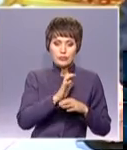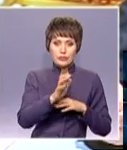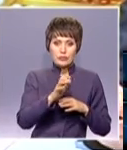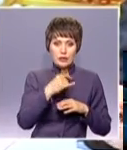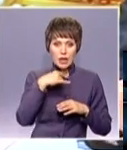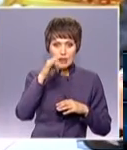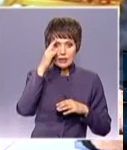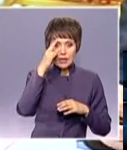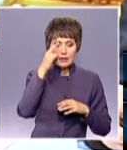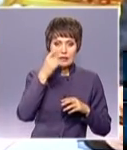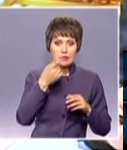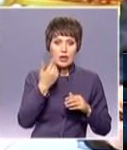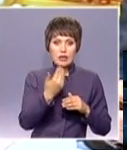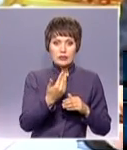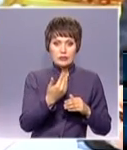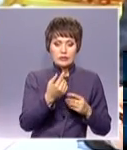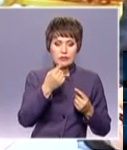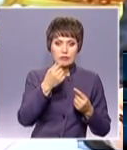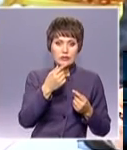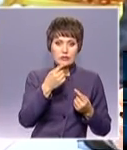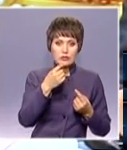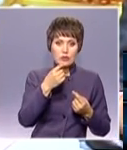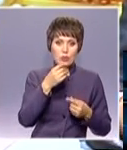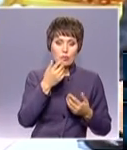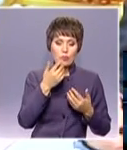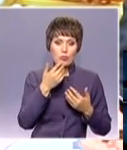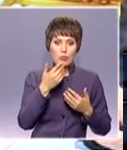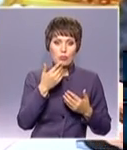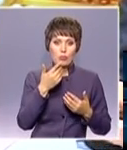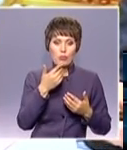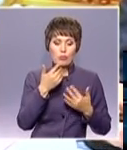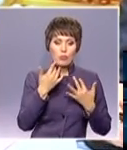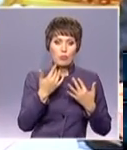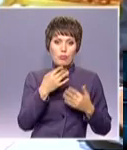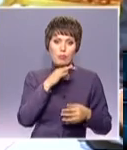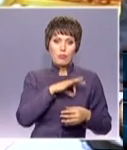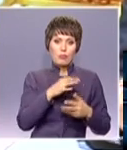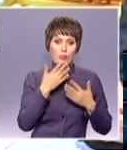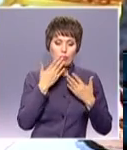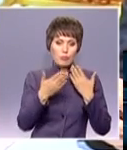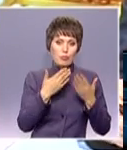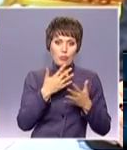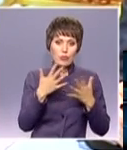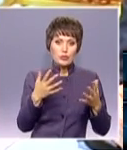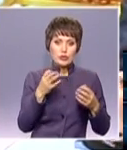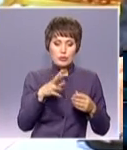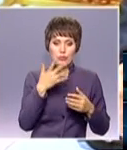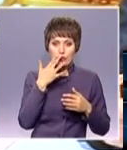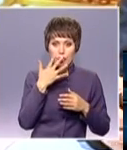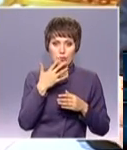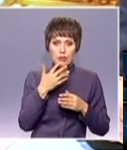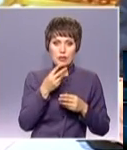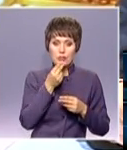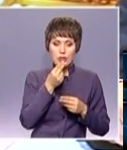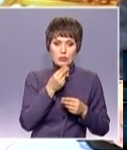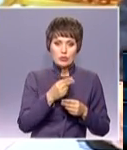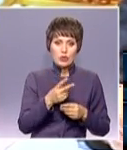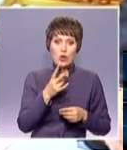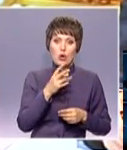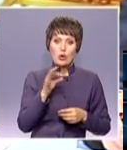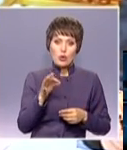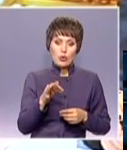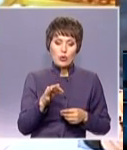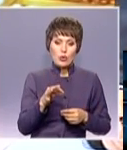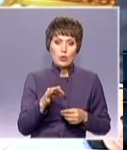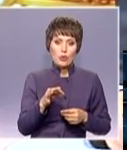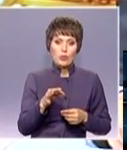в Казахстане, она пользуется большим спросом, чем импортная продукция. Но при